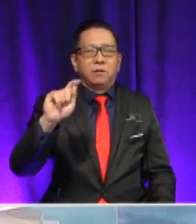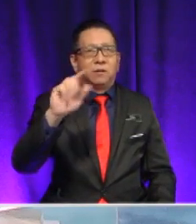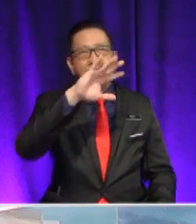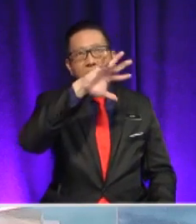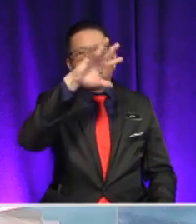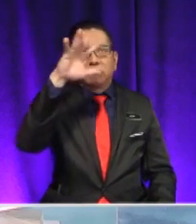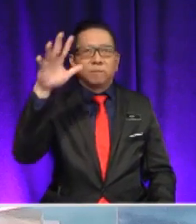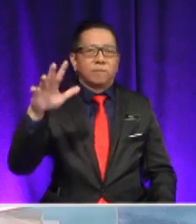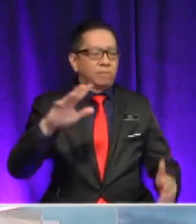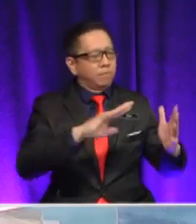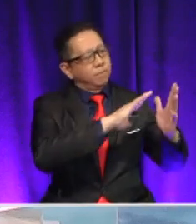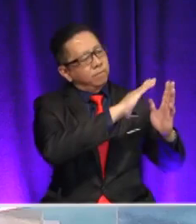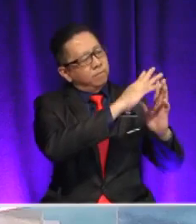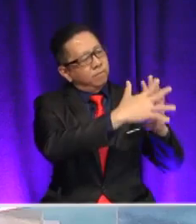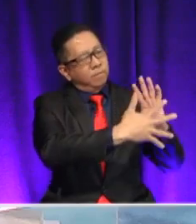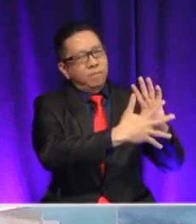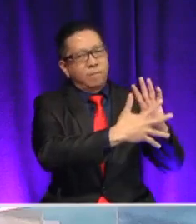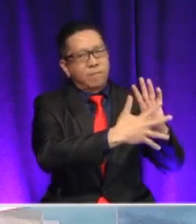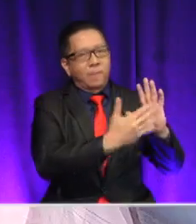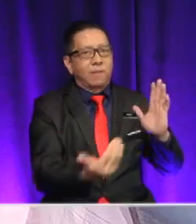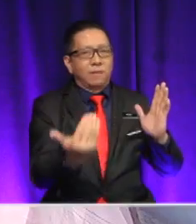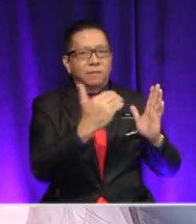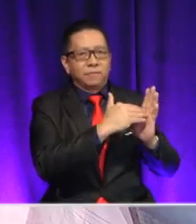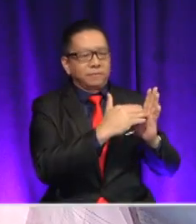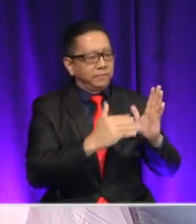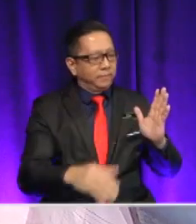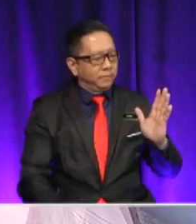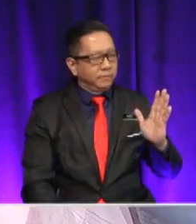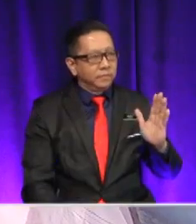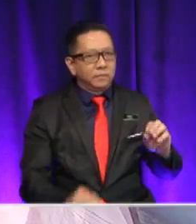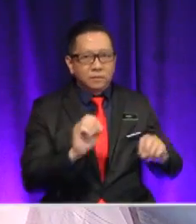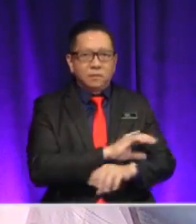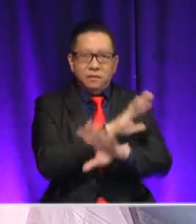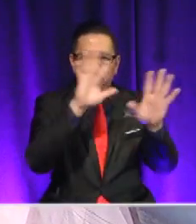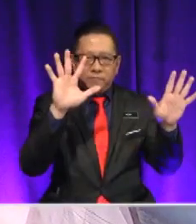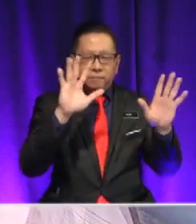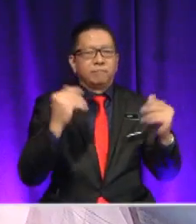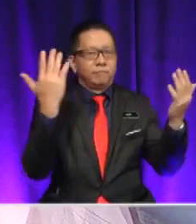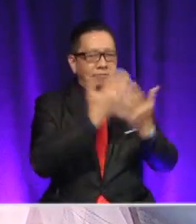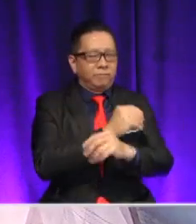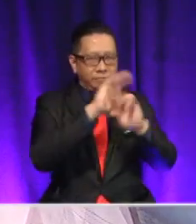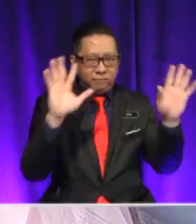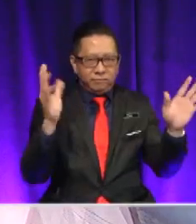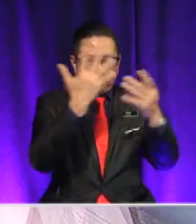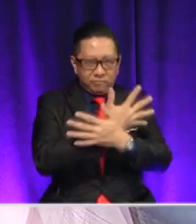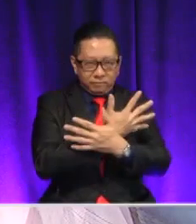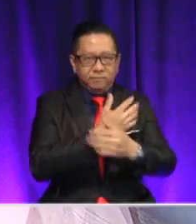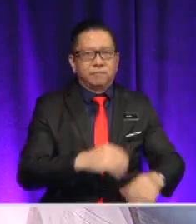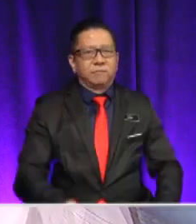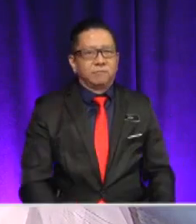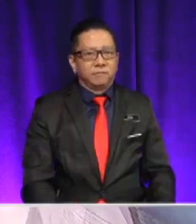buat ulang-ulang oke terang balap Oke